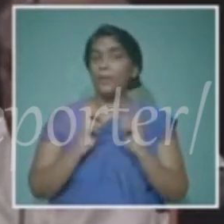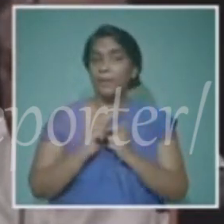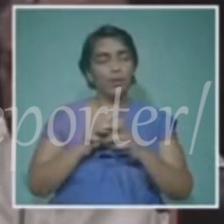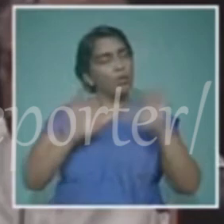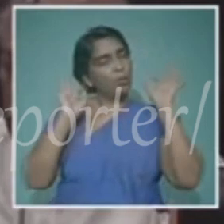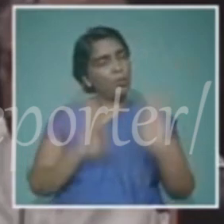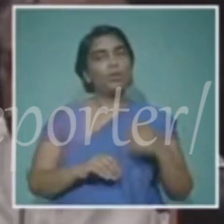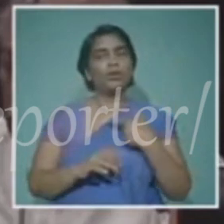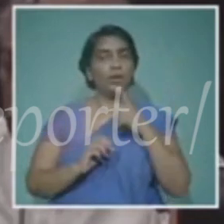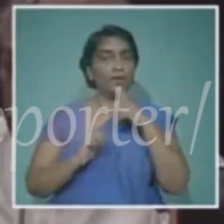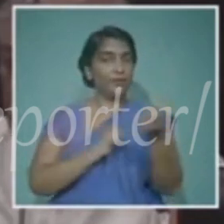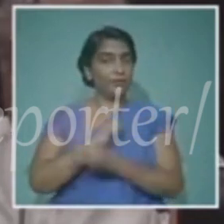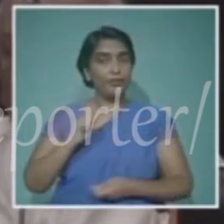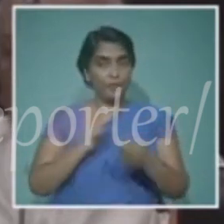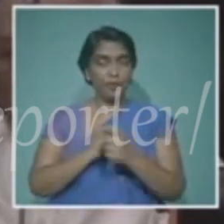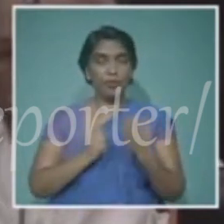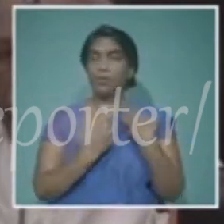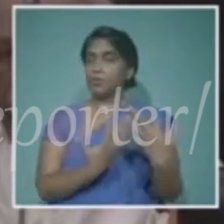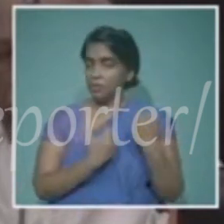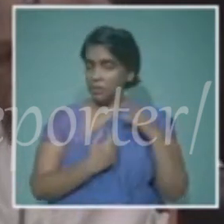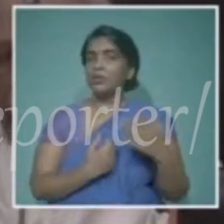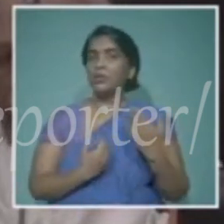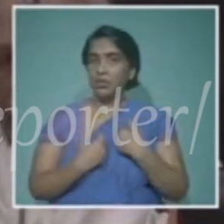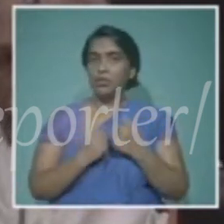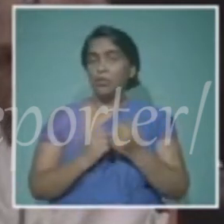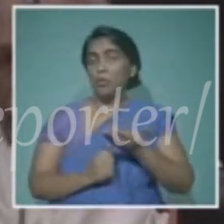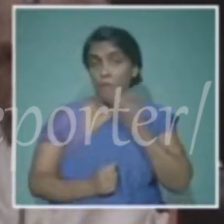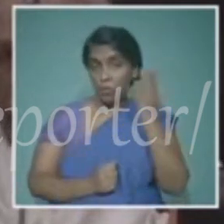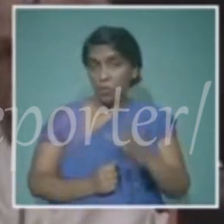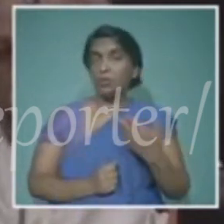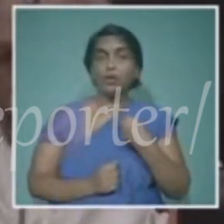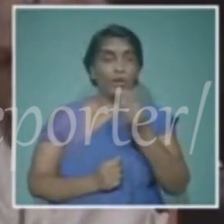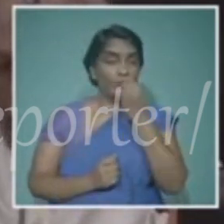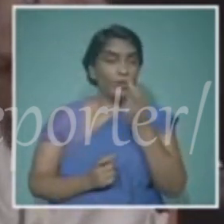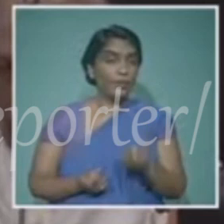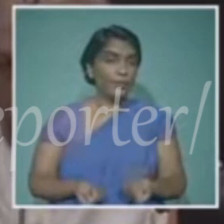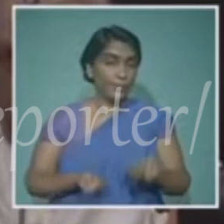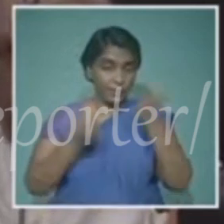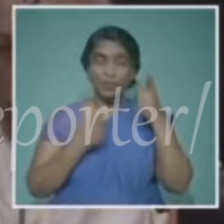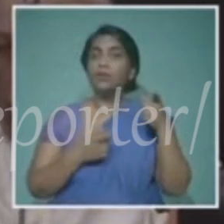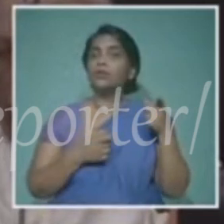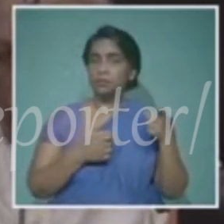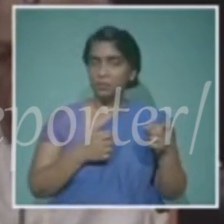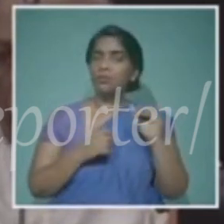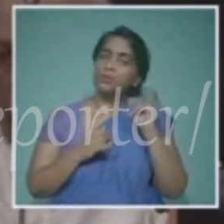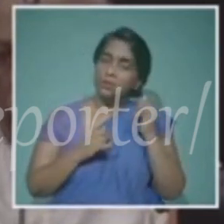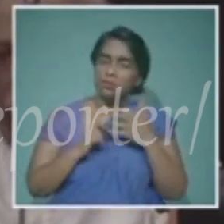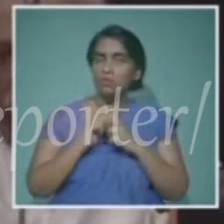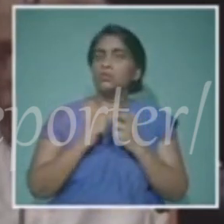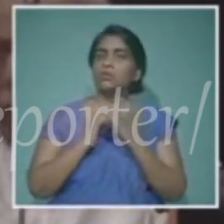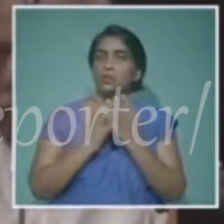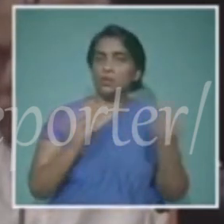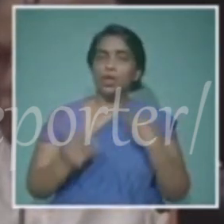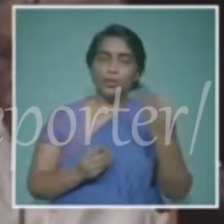තොරව මහ කන්නේ වී අස්වැන්නු ලබා ගන්න අපට පුළුවන් වුණොත් ආහාර මිල ඉහළ යෑමට යම්කිසි විසඳුමක් ලබා